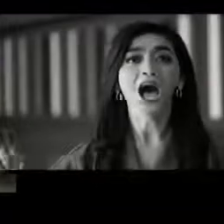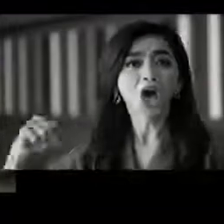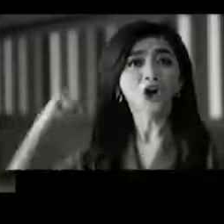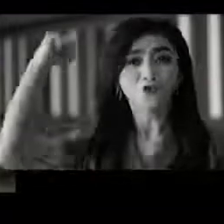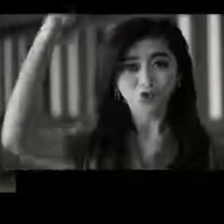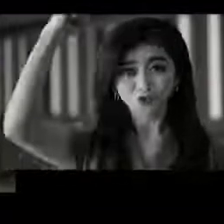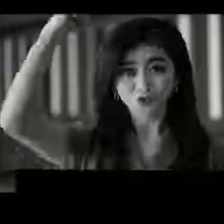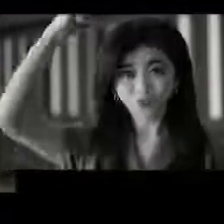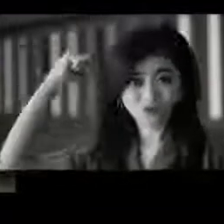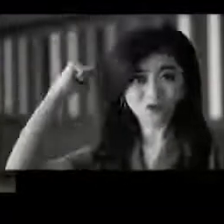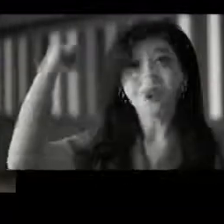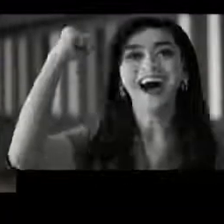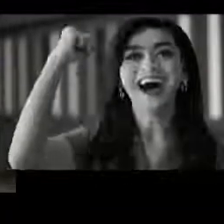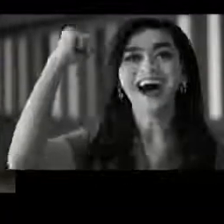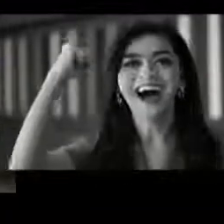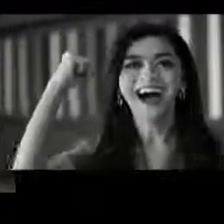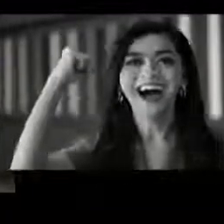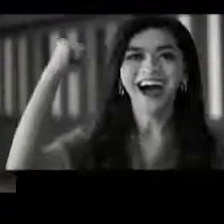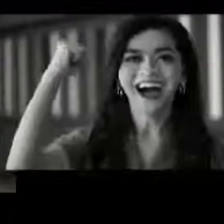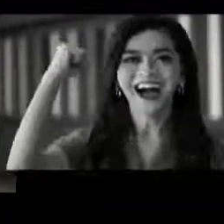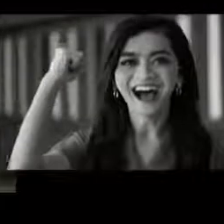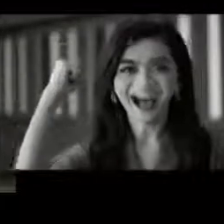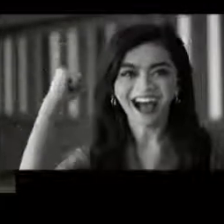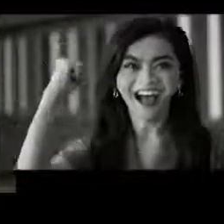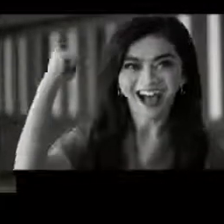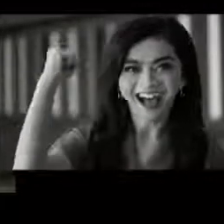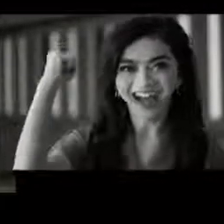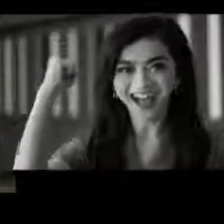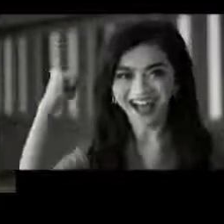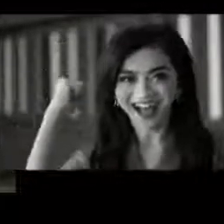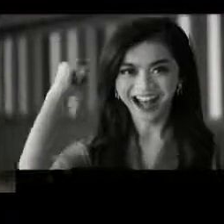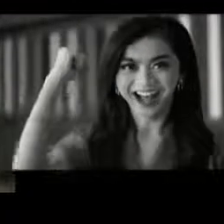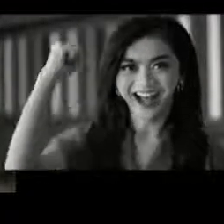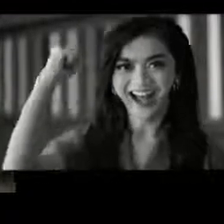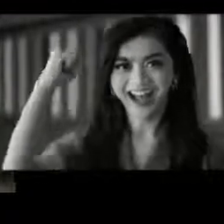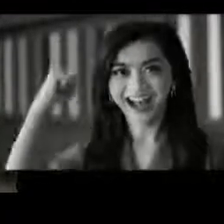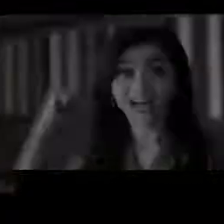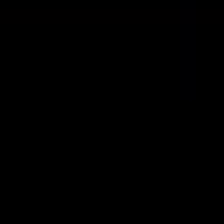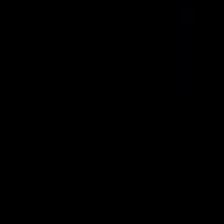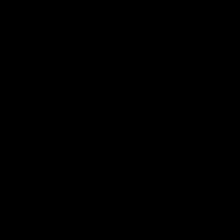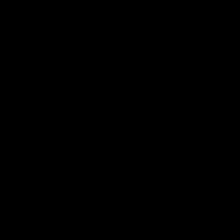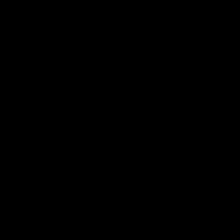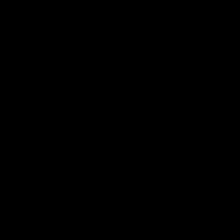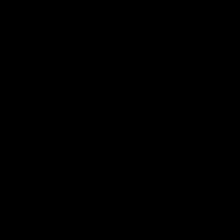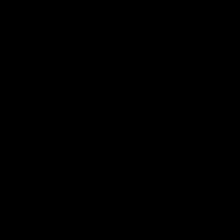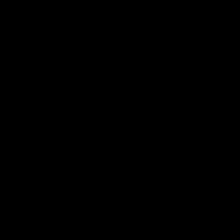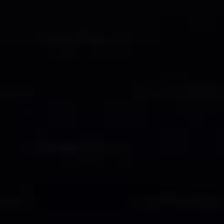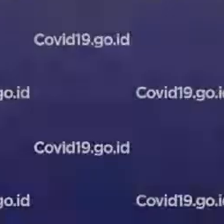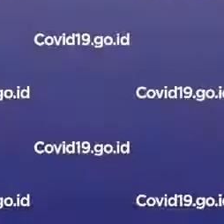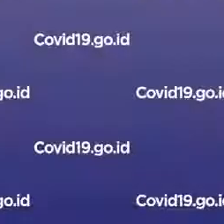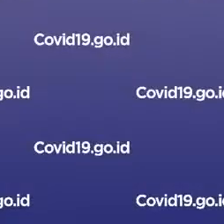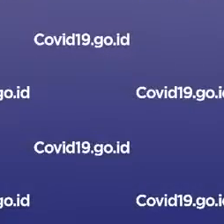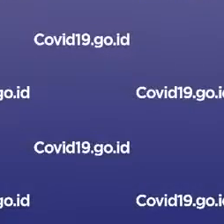Ayo kita tersangkut kuat to the lounge